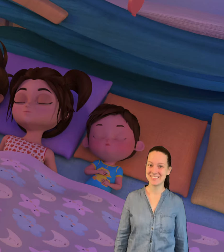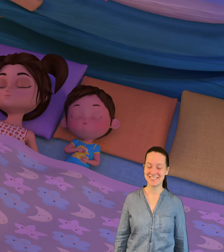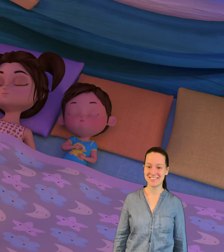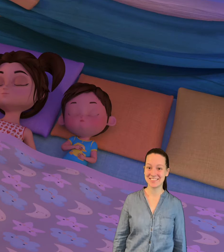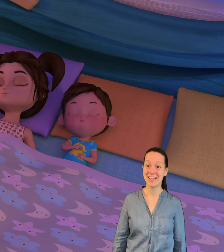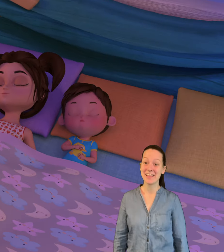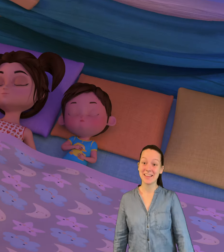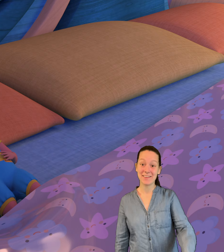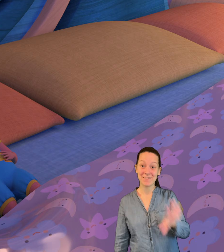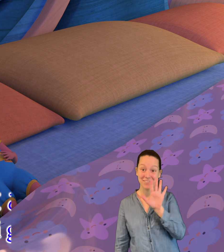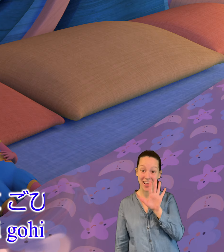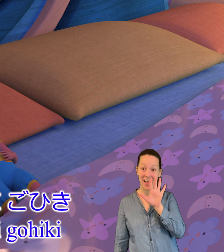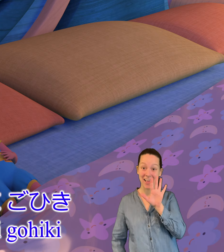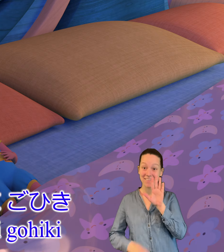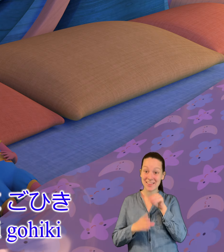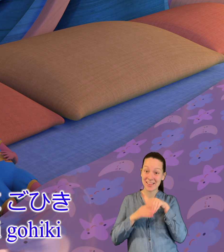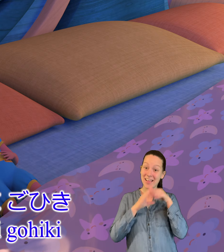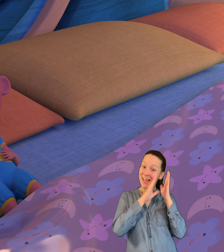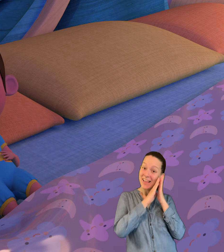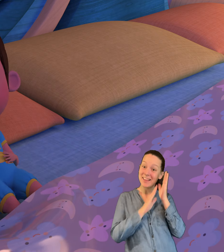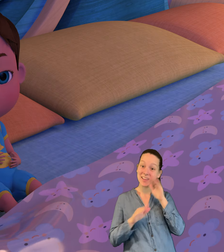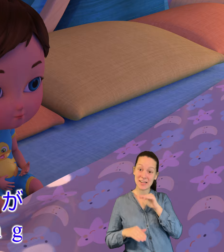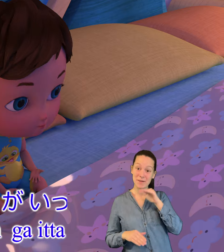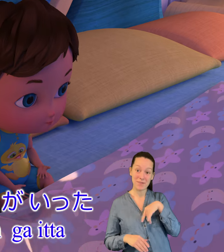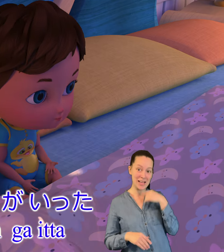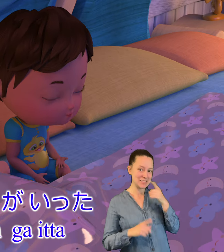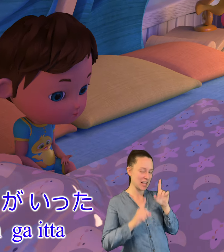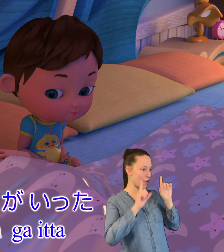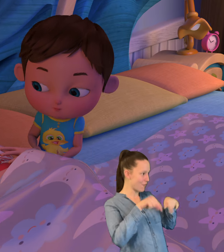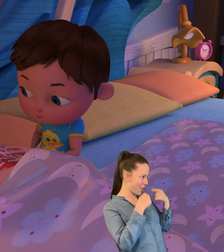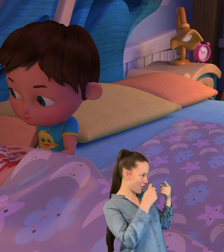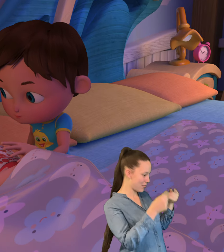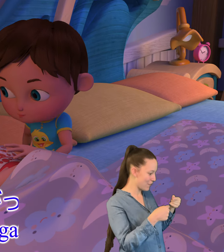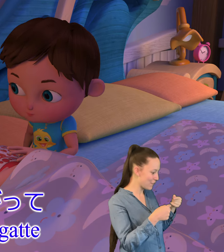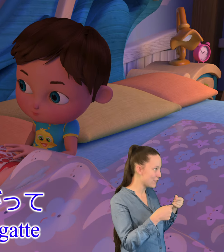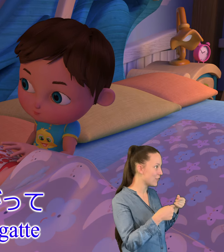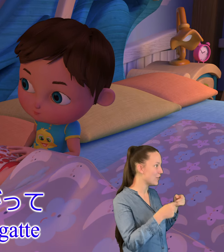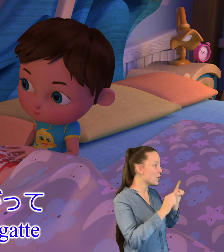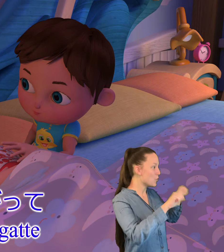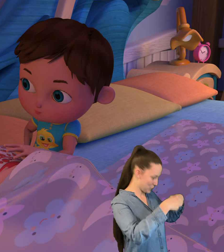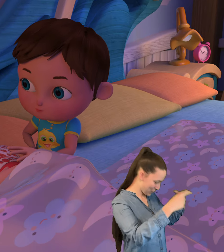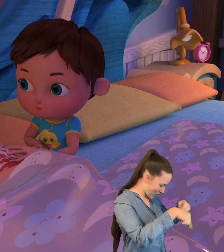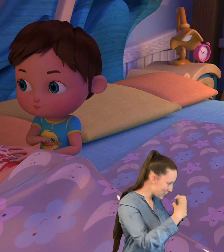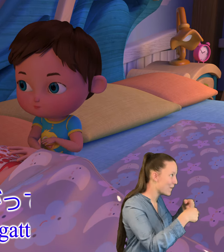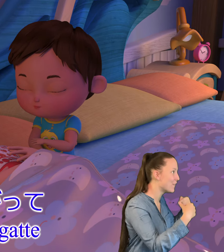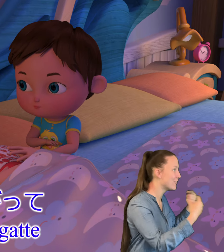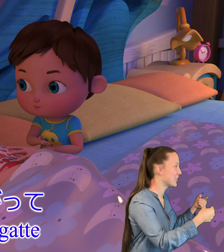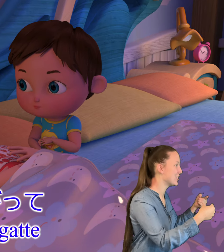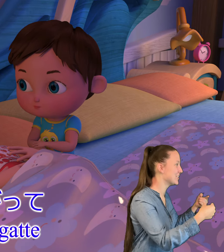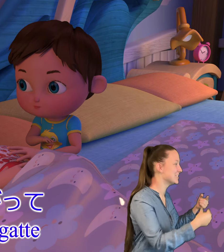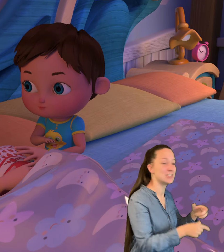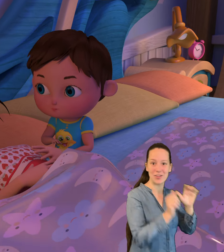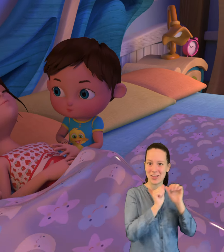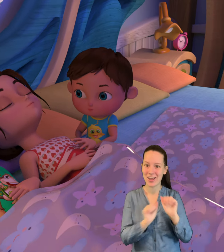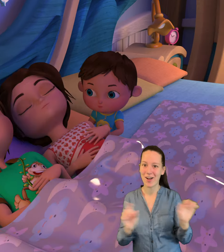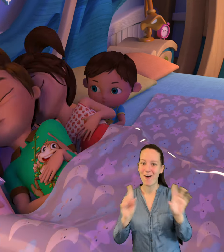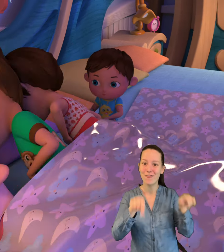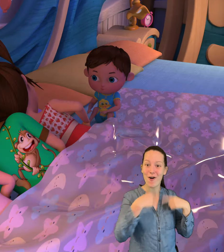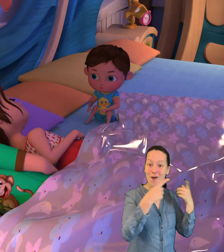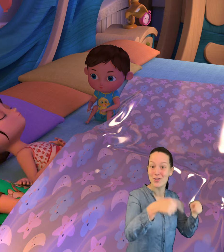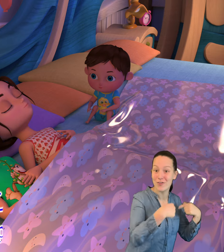たレドにご引きちびちゃんが行った転がって転がって